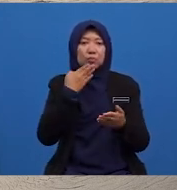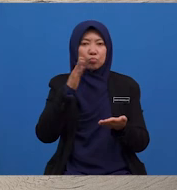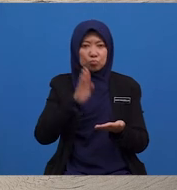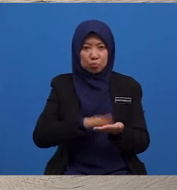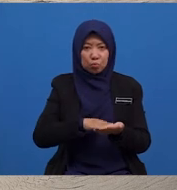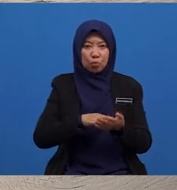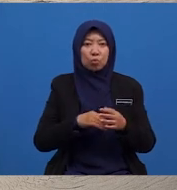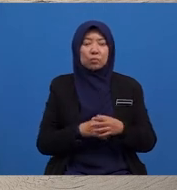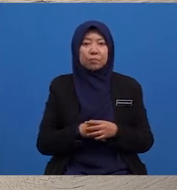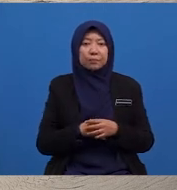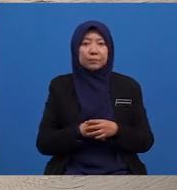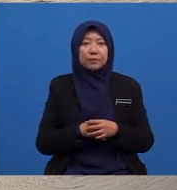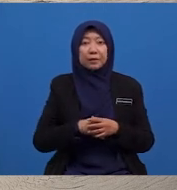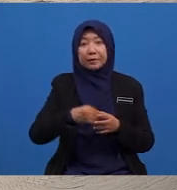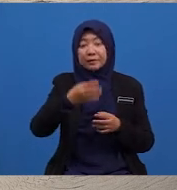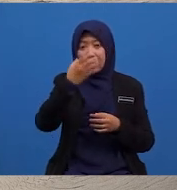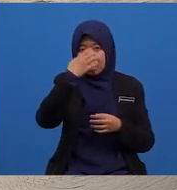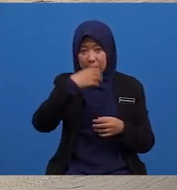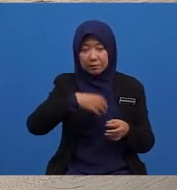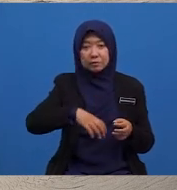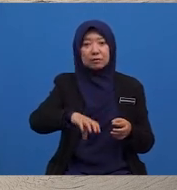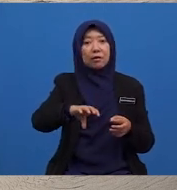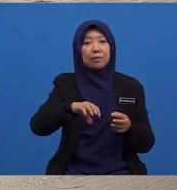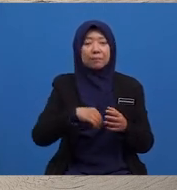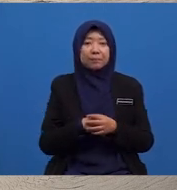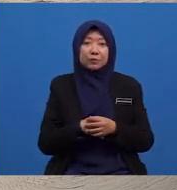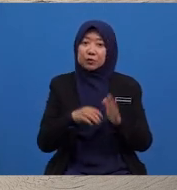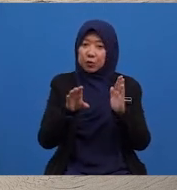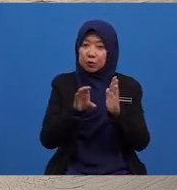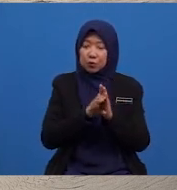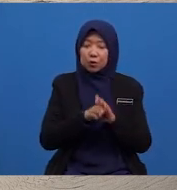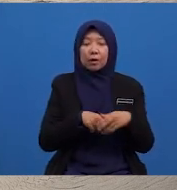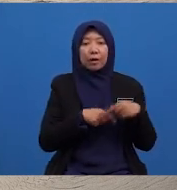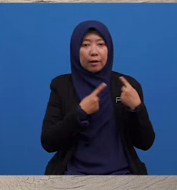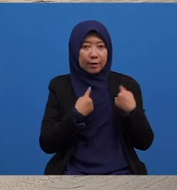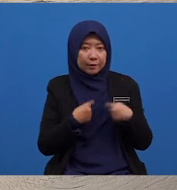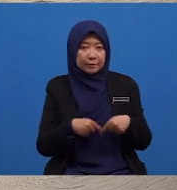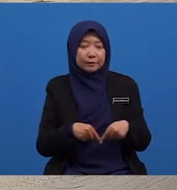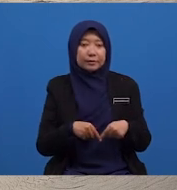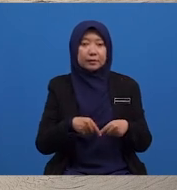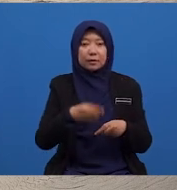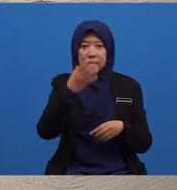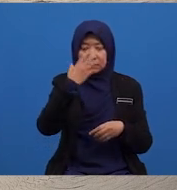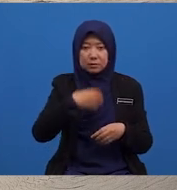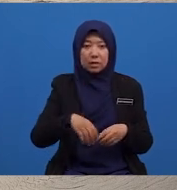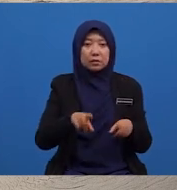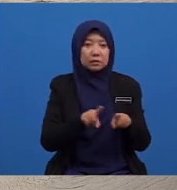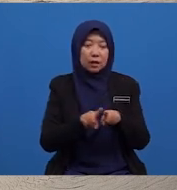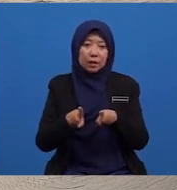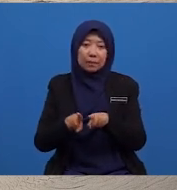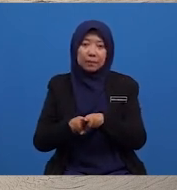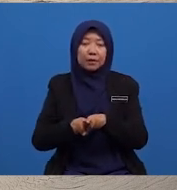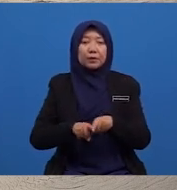Seterusnya ialah gajah. Contoh peribahasa, hati gajah sama dilapah, hati kuman